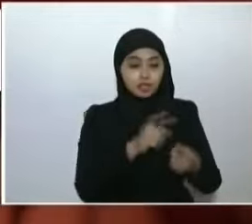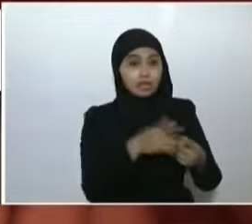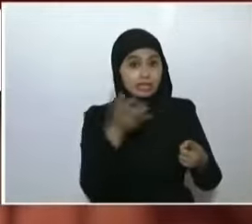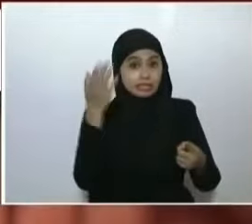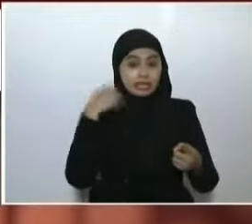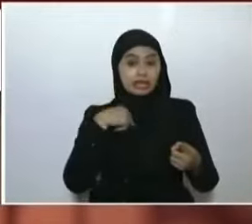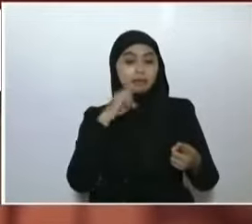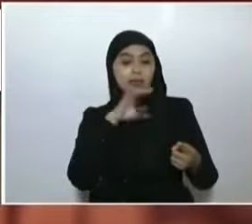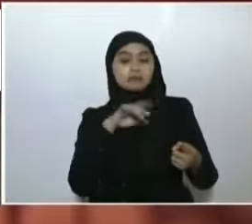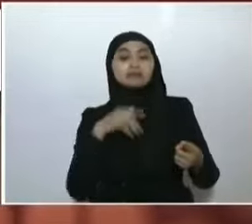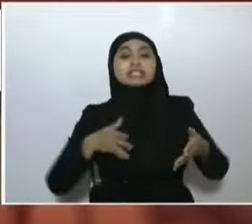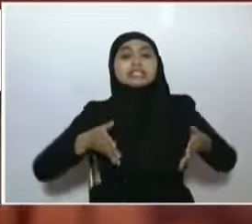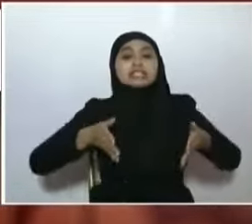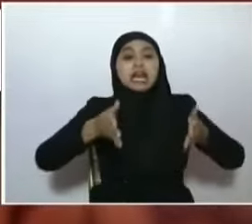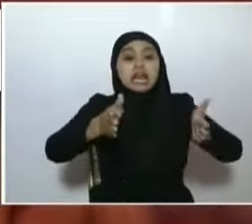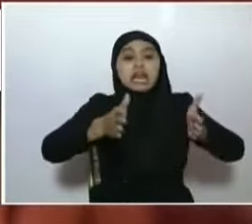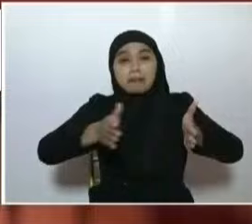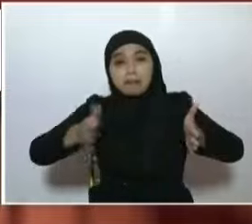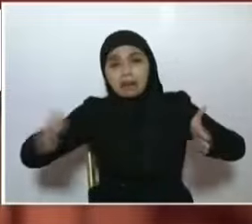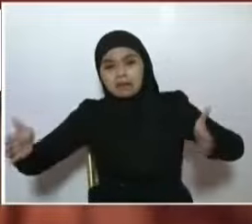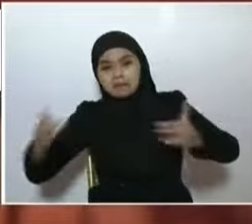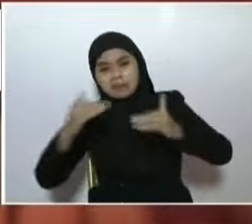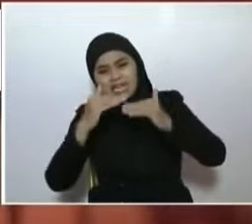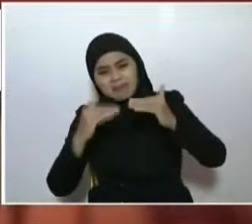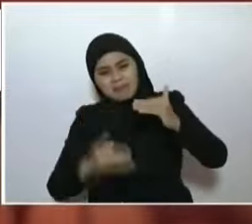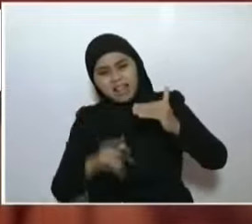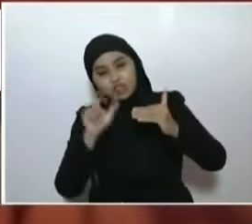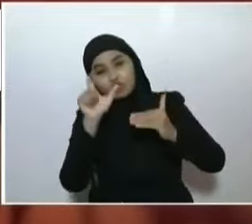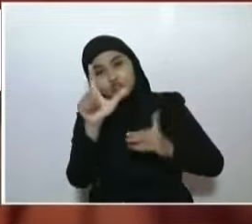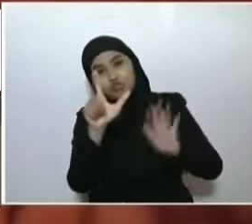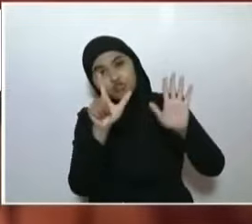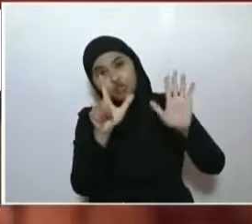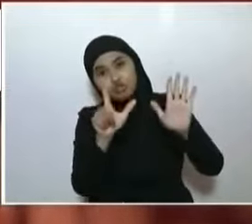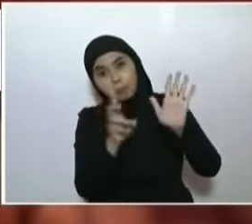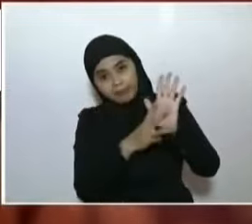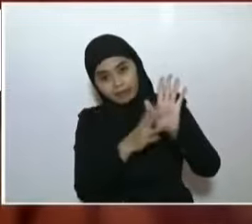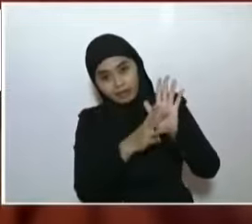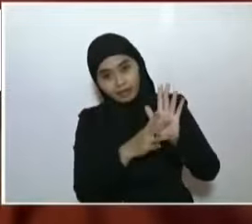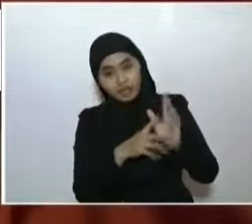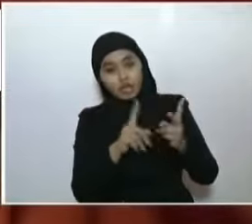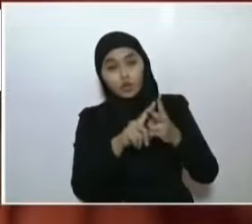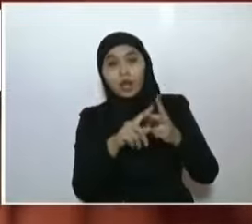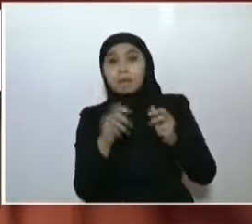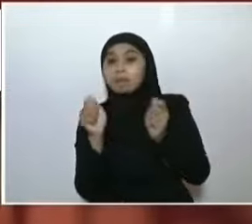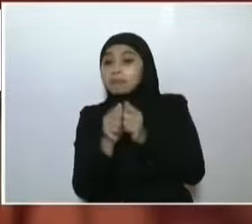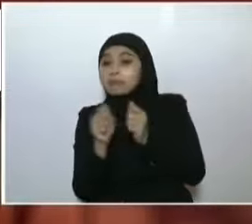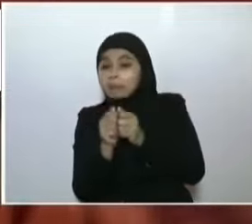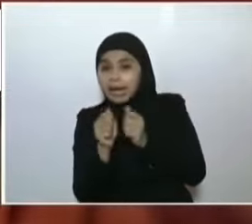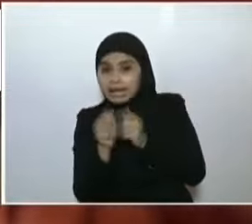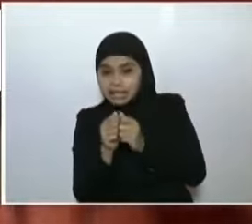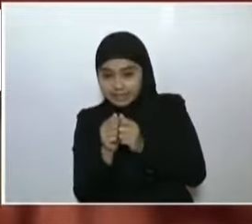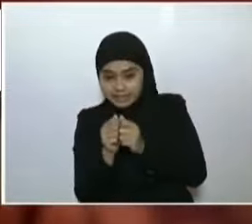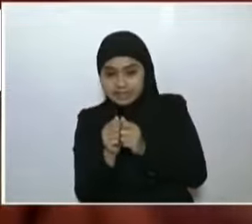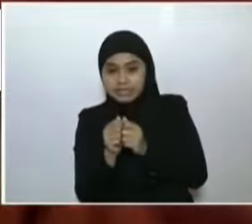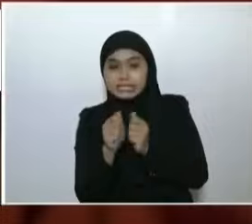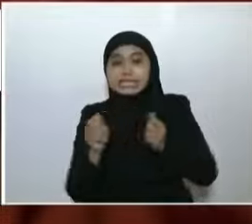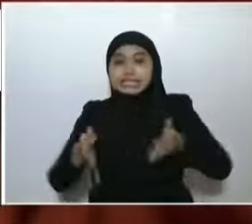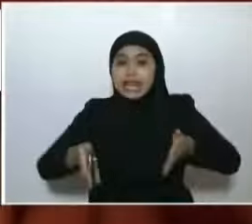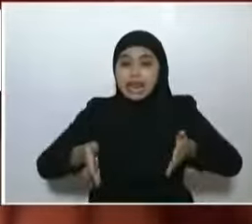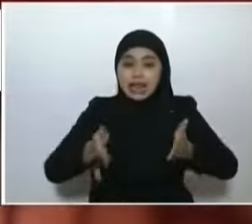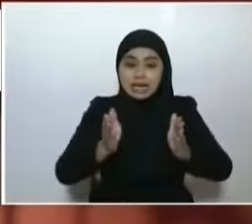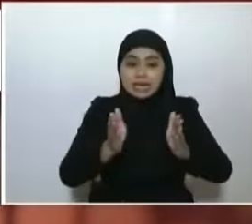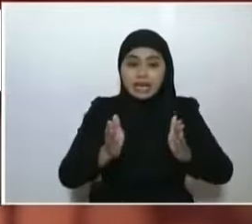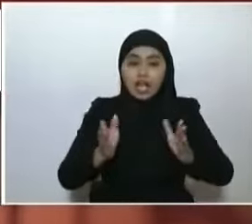diperlukan untuk minimal lebar 7 m juga memperbaiki jadi sisa anggaran yang ada selama 5